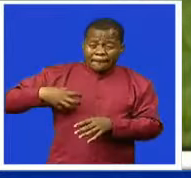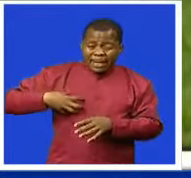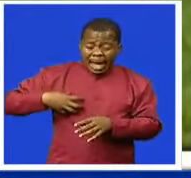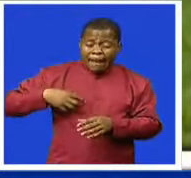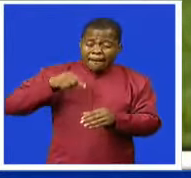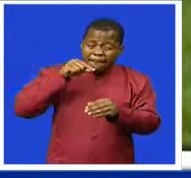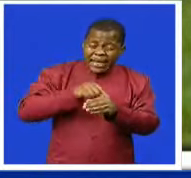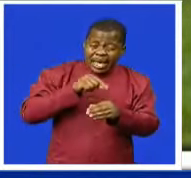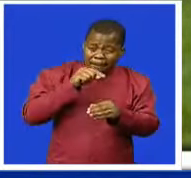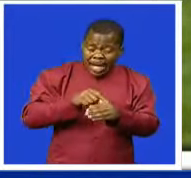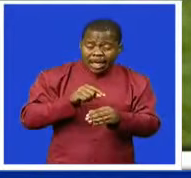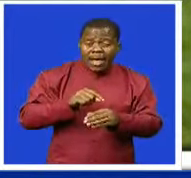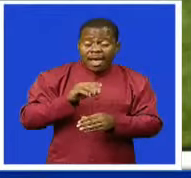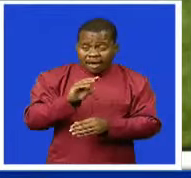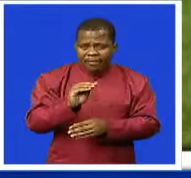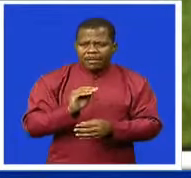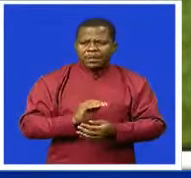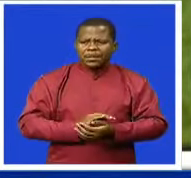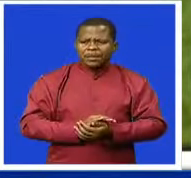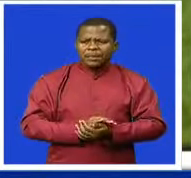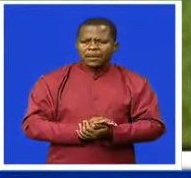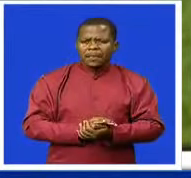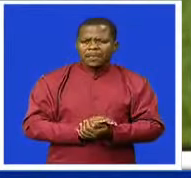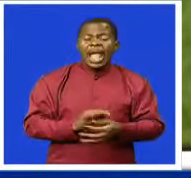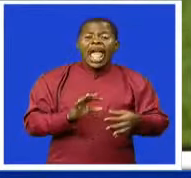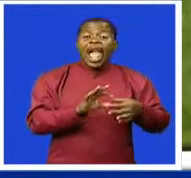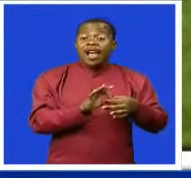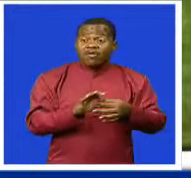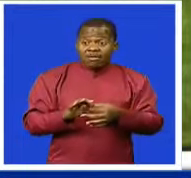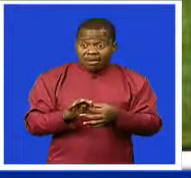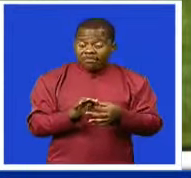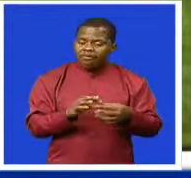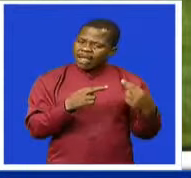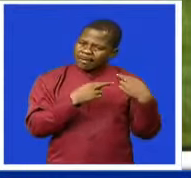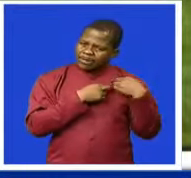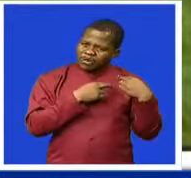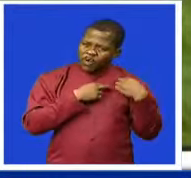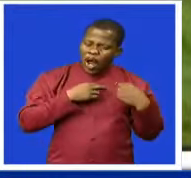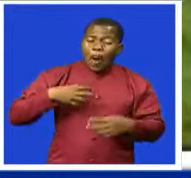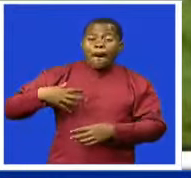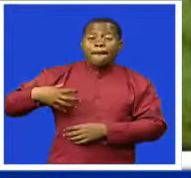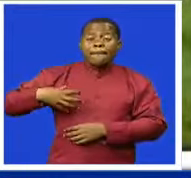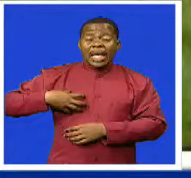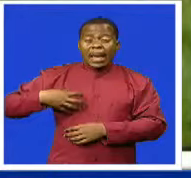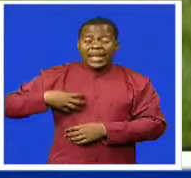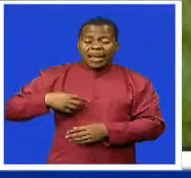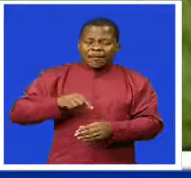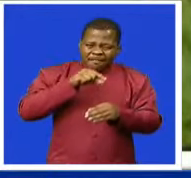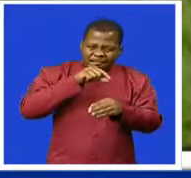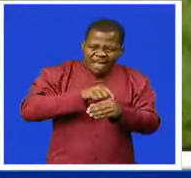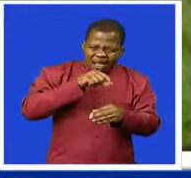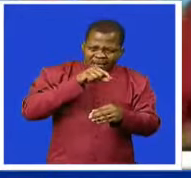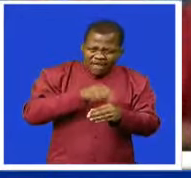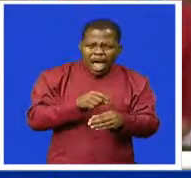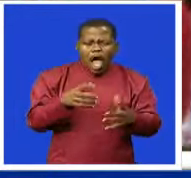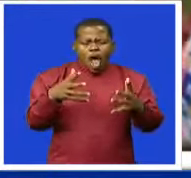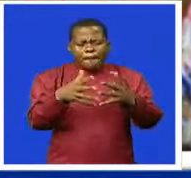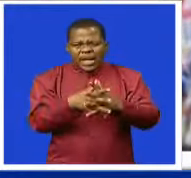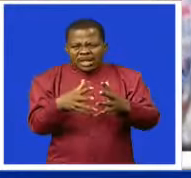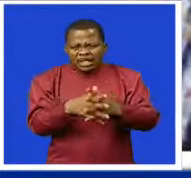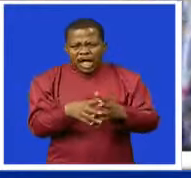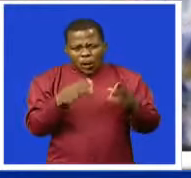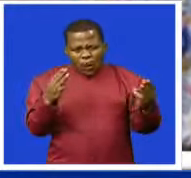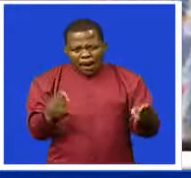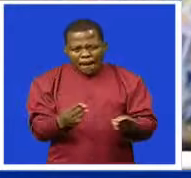wesibeletho i-Breast Cancer and Cervical Network ihlanganise besifazane labake bahlaselwa sifo semdlavuza lesithide